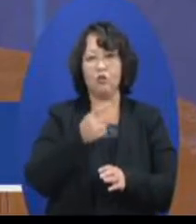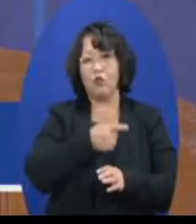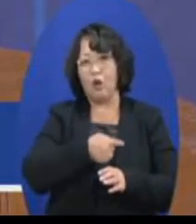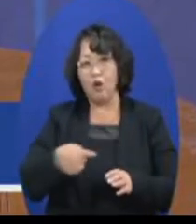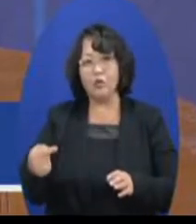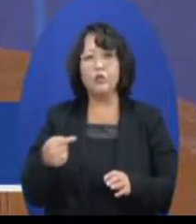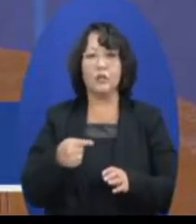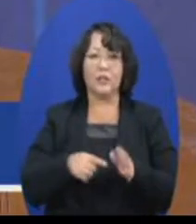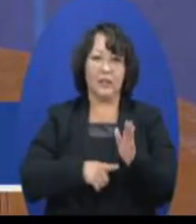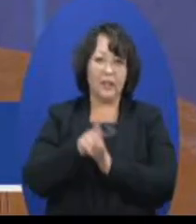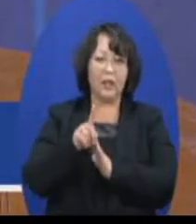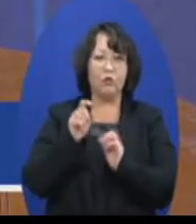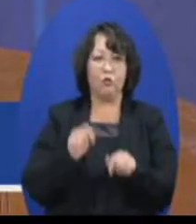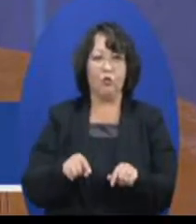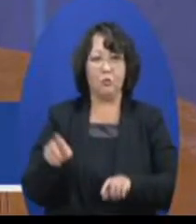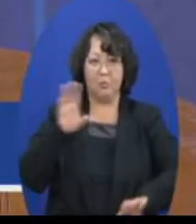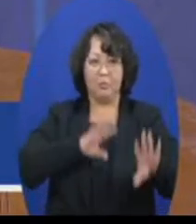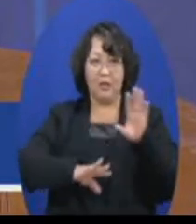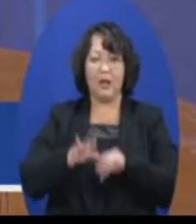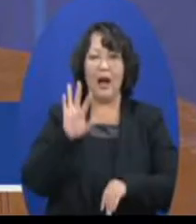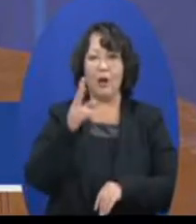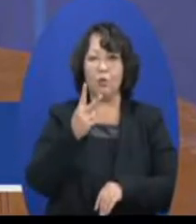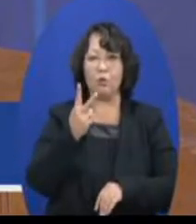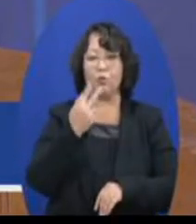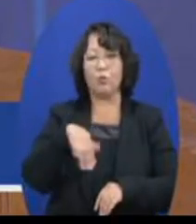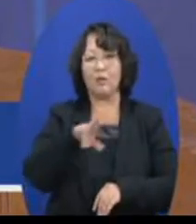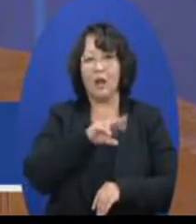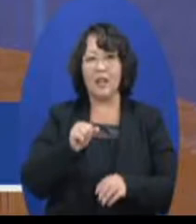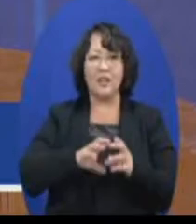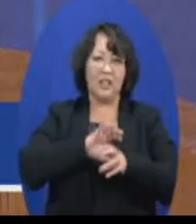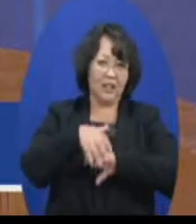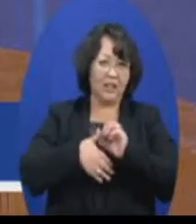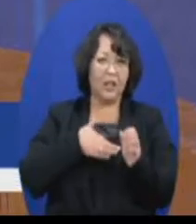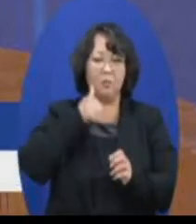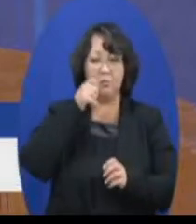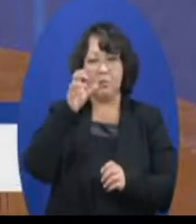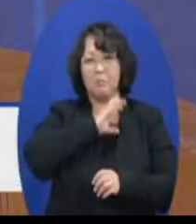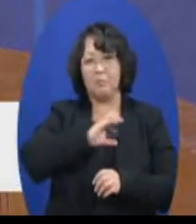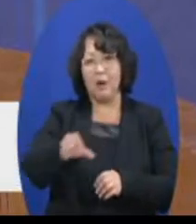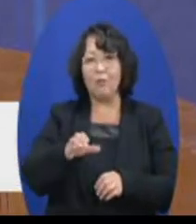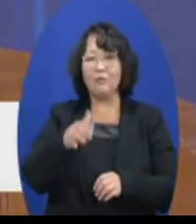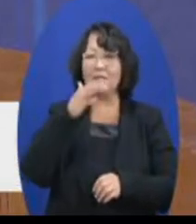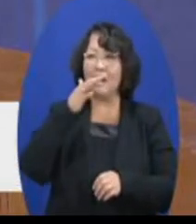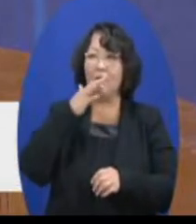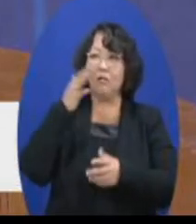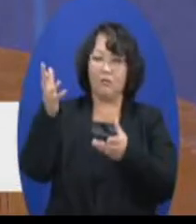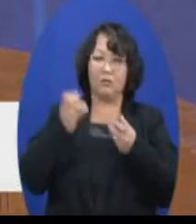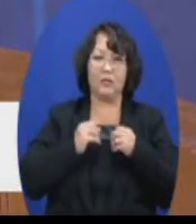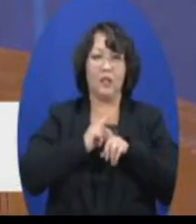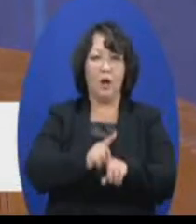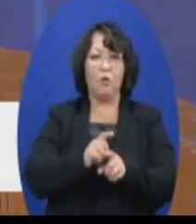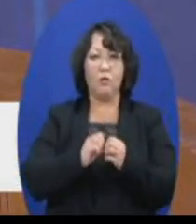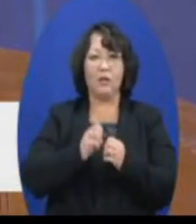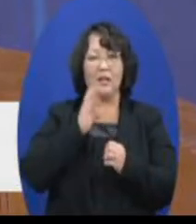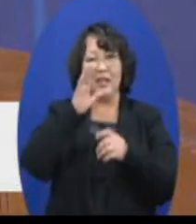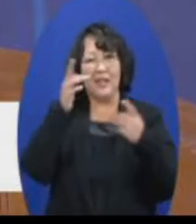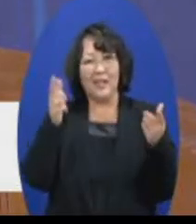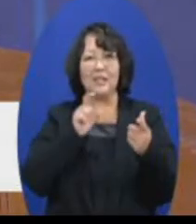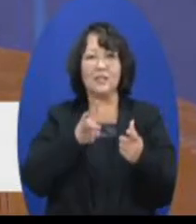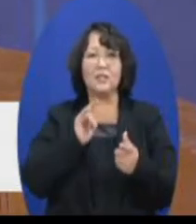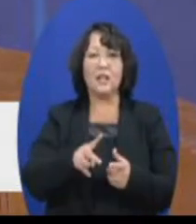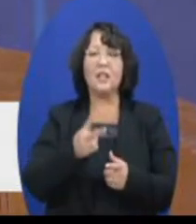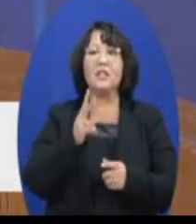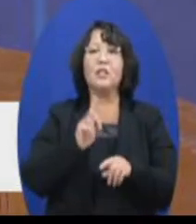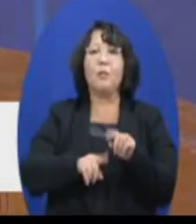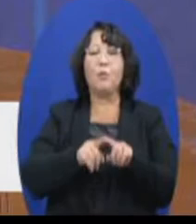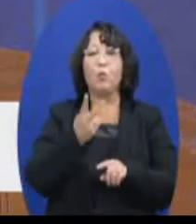эхлээд өнөөдрийн байдлаар 12-дугаараа дэлхийн эрүүл мэндийн байгууллагын одоо зааварчилгааны дагуу эрсдлийн үнэлгээ хийж үтсэн